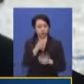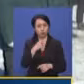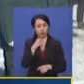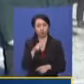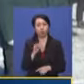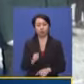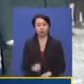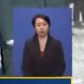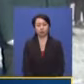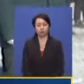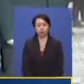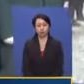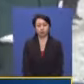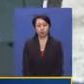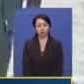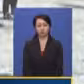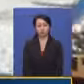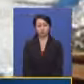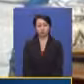плохо.